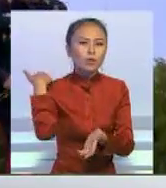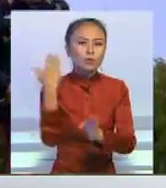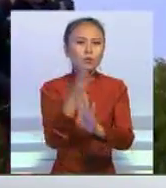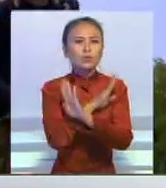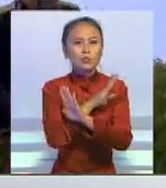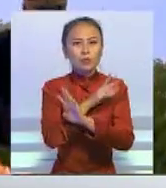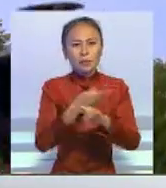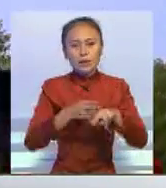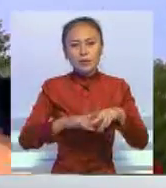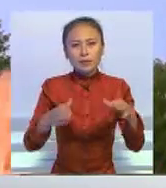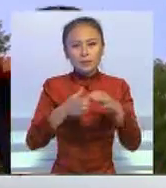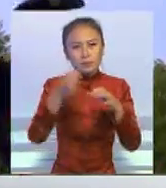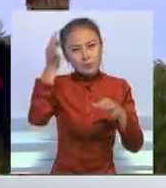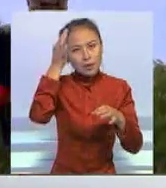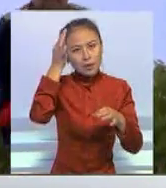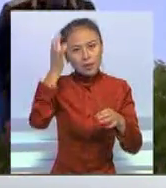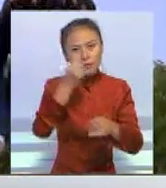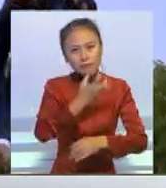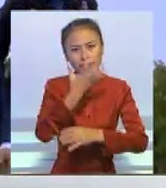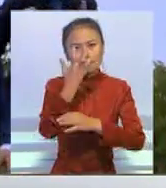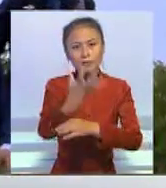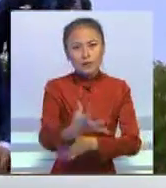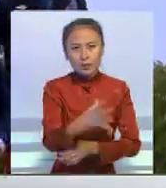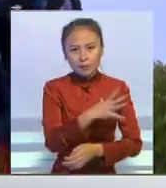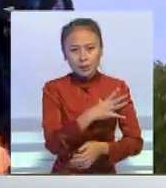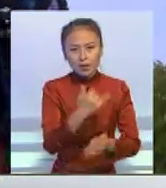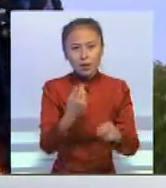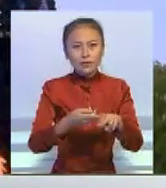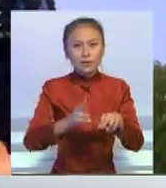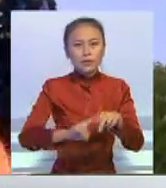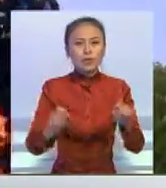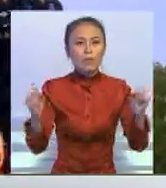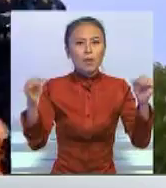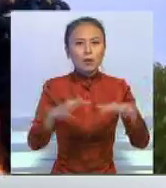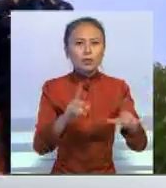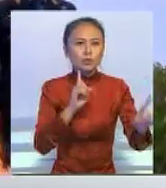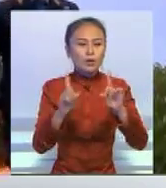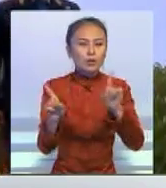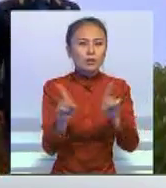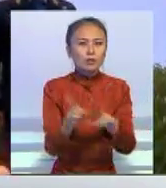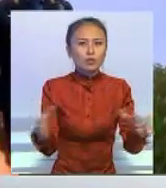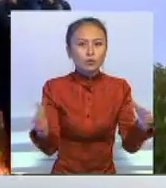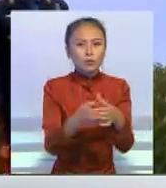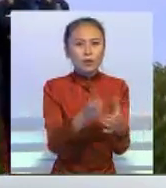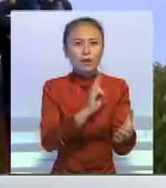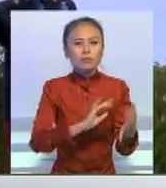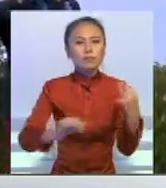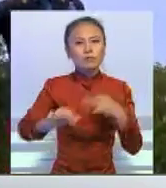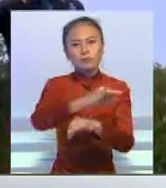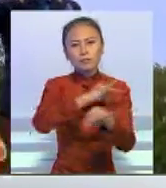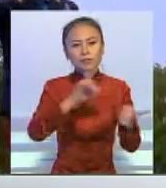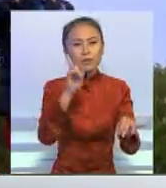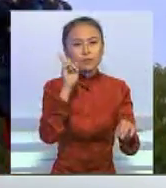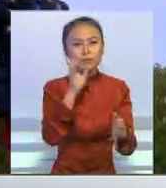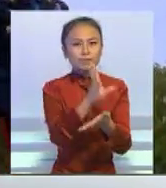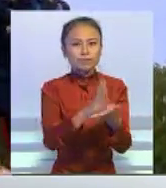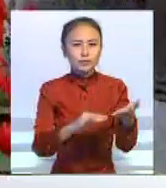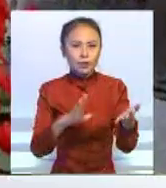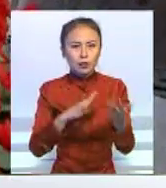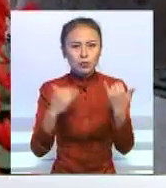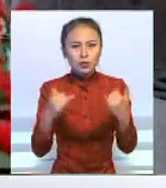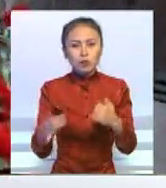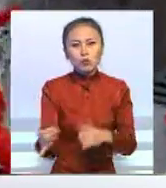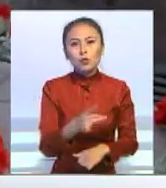тапқан боздақтарды еске алып, мәңгілік алауға гүл қойды. Ал алқалы жиында бастауыш ұйымдардың жұмысы талқыланып, жастарға үлгі етілді.